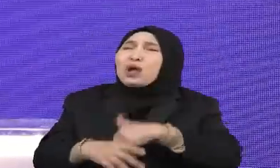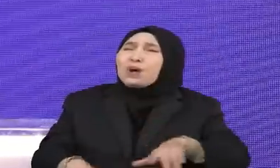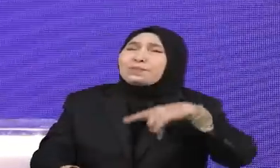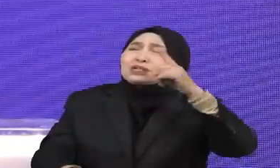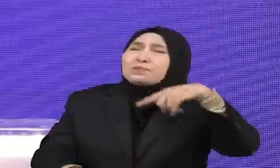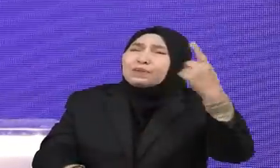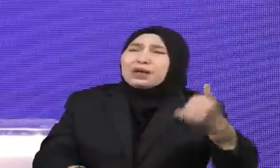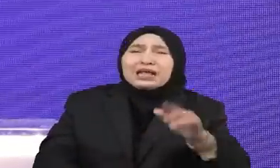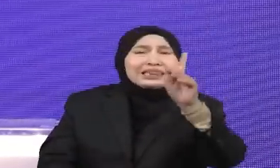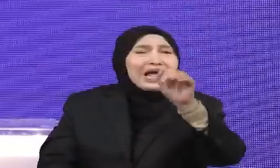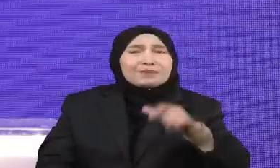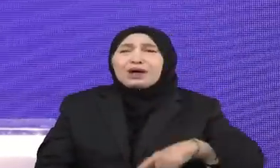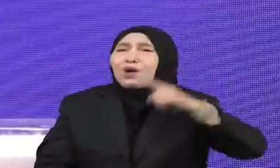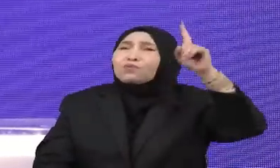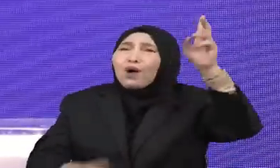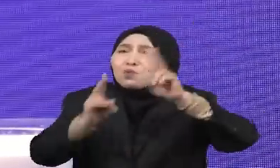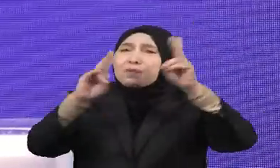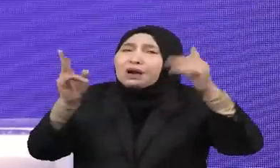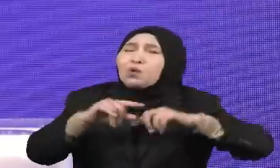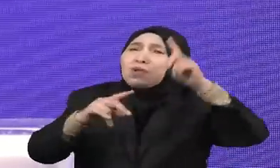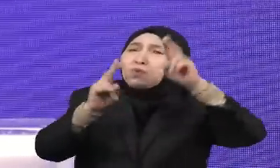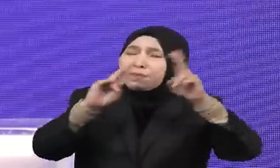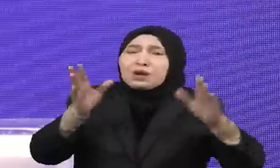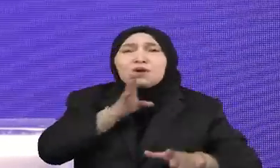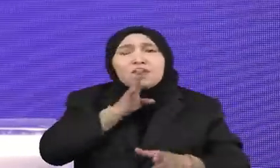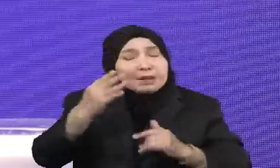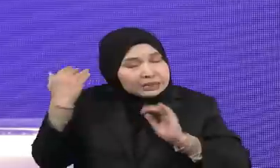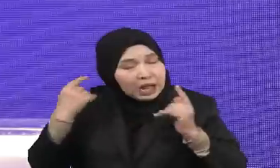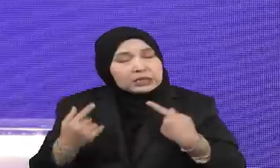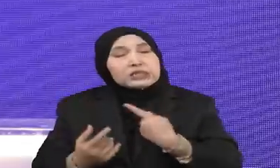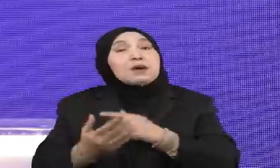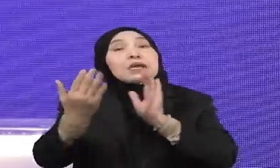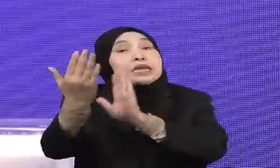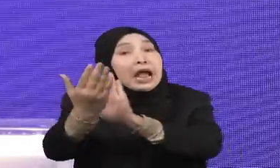membawakan kita untuk menghadapi ujian